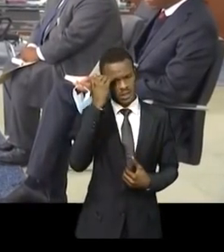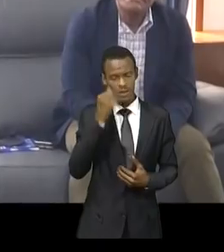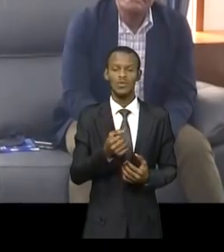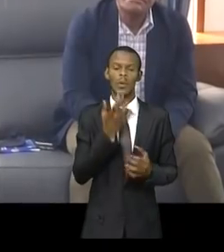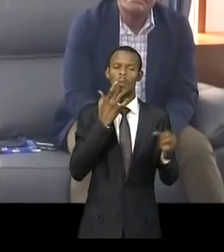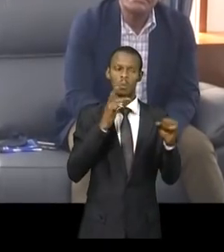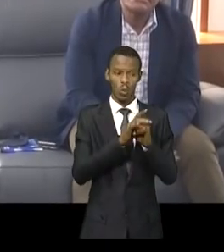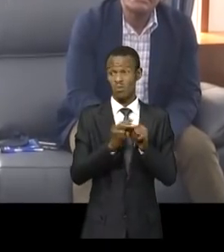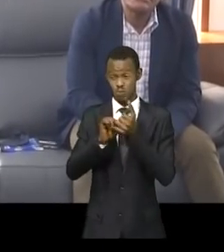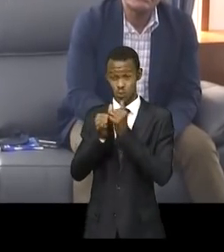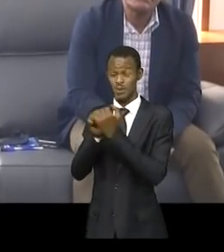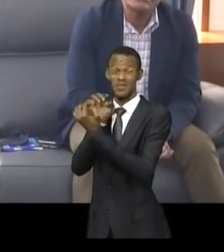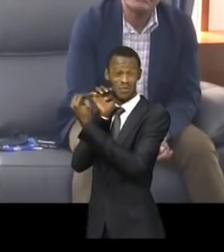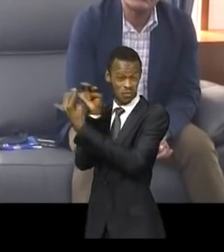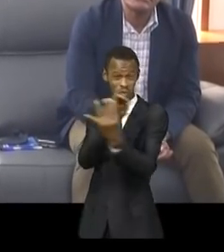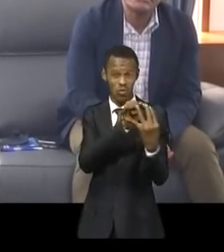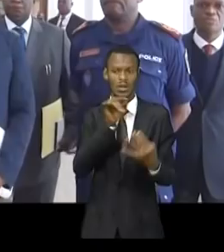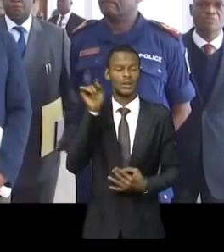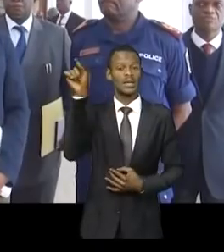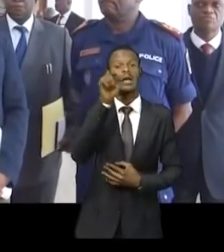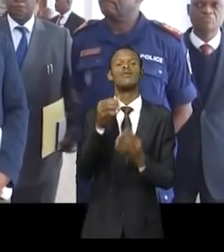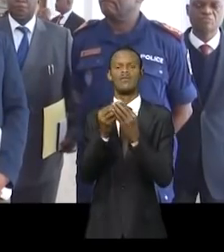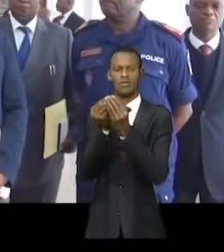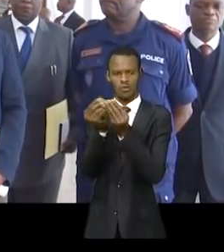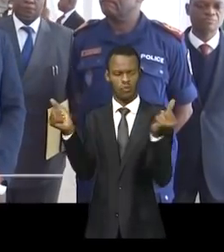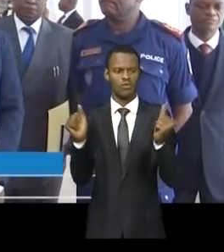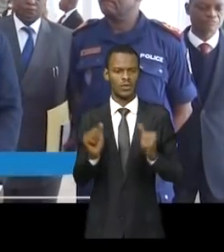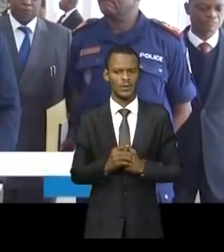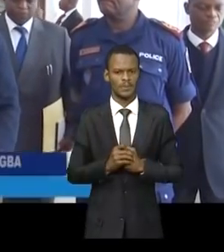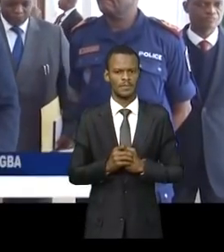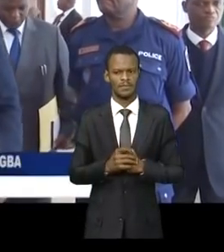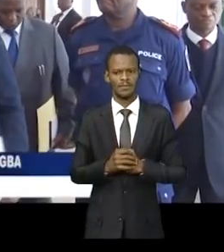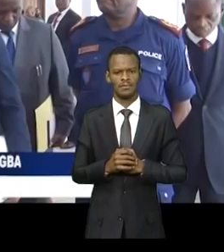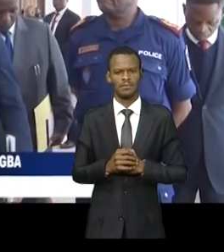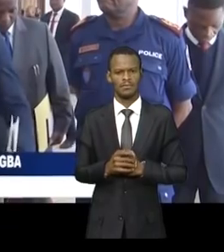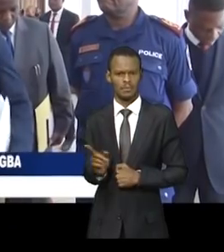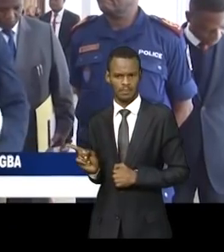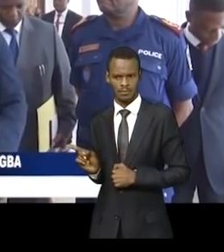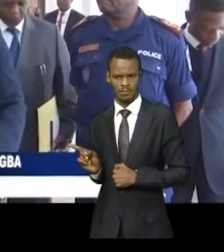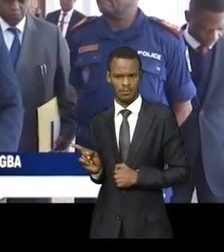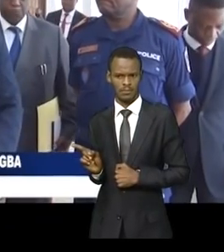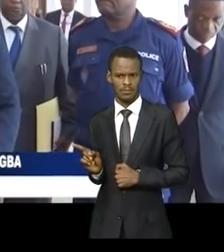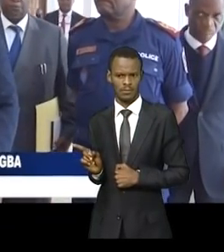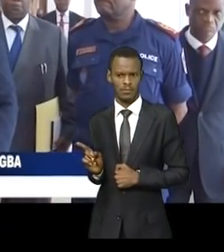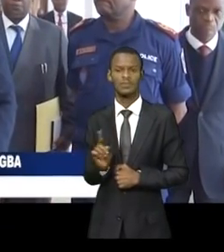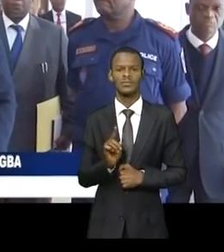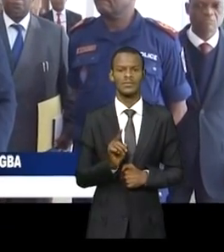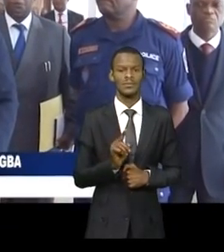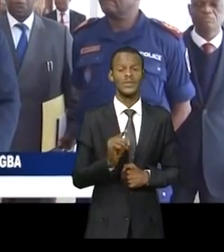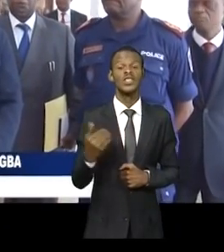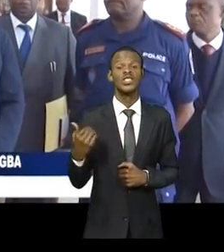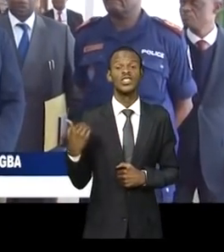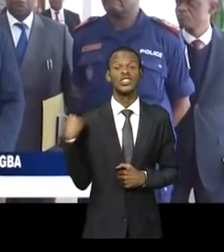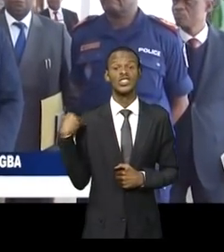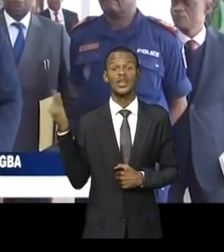de guerre qui ne cesse d'endeuiller notre pays. Le commandant suprême des forces armées de la République démocratique du Congo et de la police